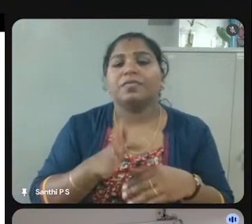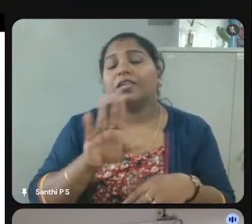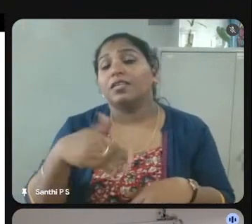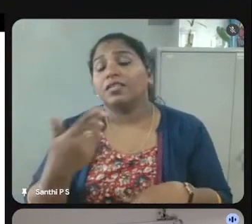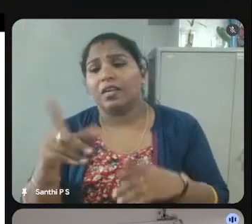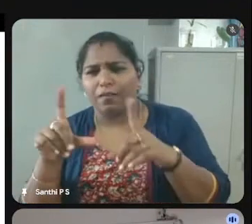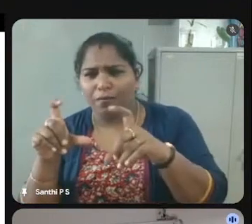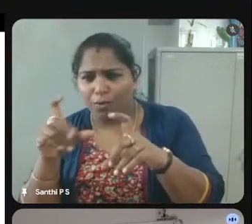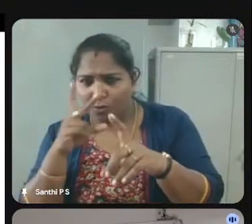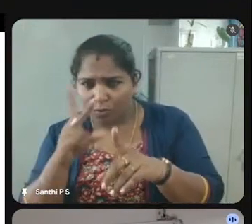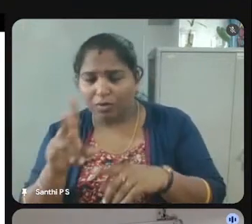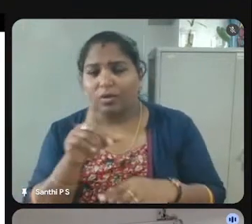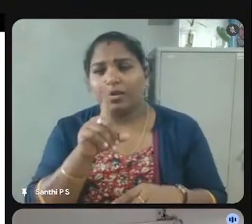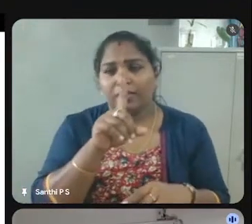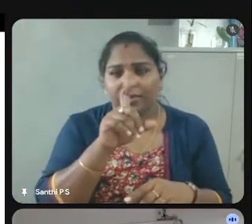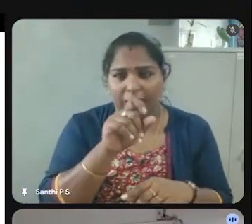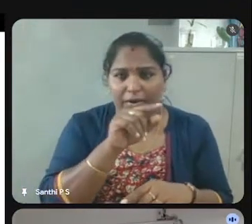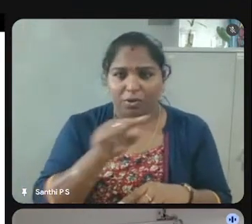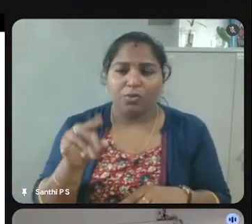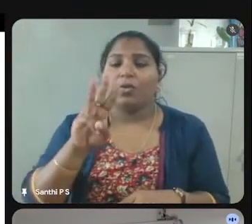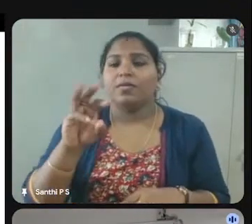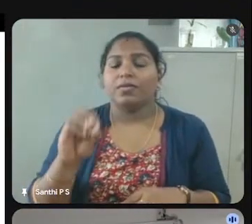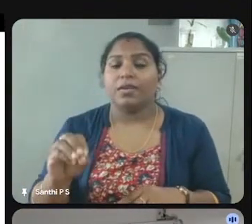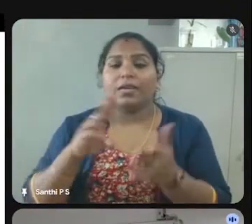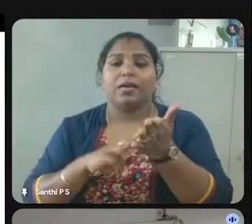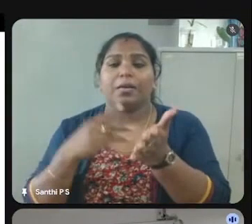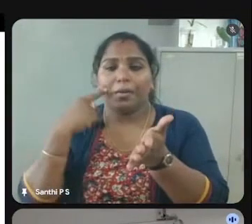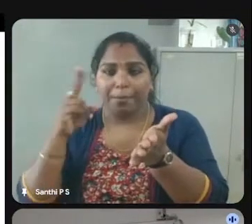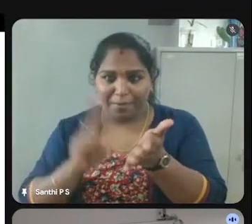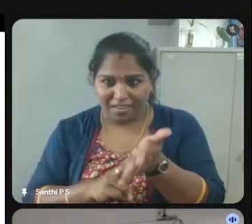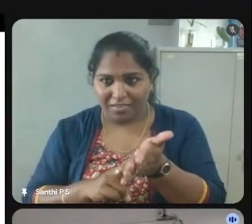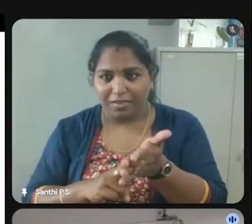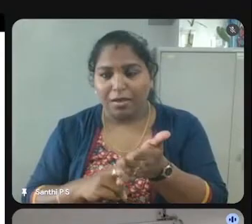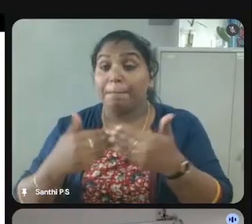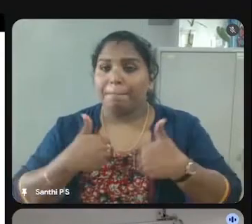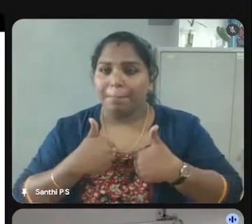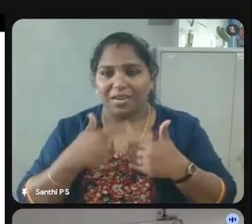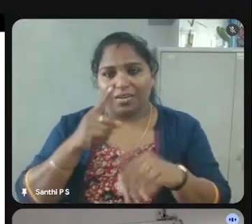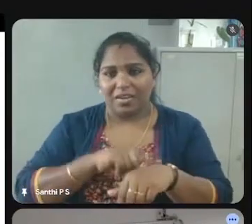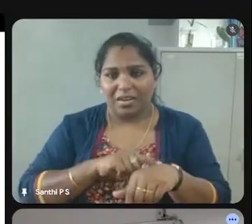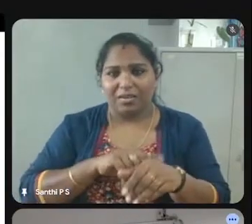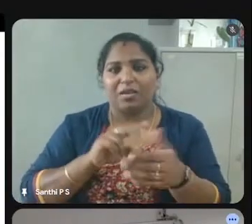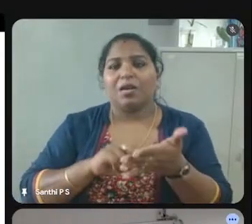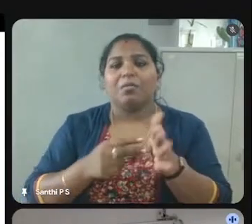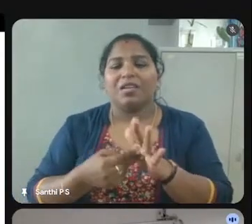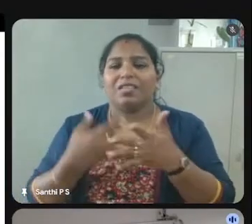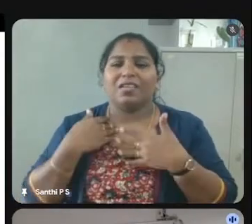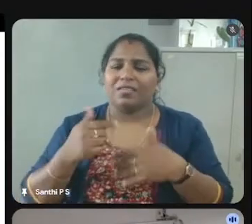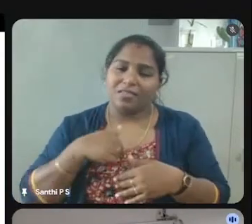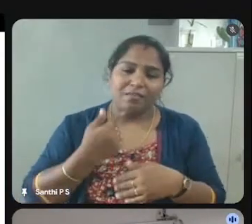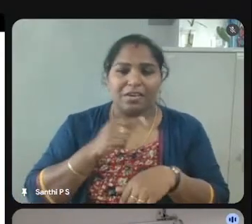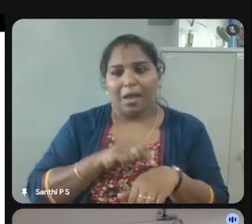കാണാം 10 to 30 minutes ഓഫ് മീ ടൈം ഡെയിലി എന്നുള്ളത്. ഈവൻ സ്മോൾ മൊമെന്റ്സ് ഓഫ് പീസ് ക്യാൻ റിഫ്രഷ് യുവർ എനർജി ആൻഡ് മൂഡ് എന്ന് പറയുന്നത്.